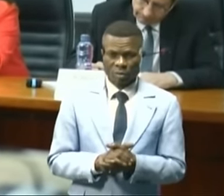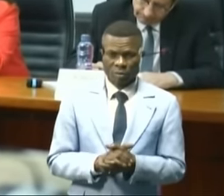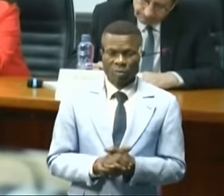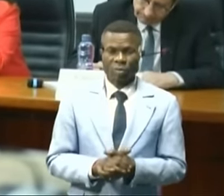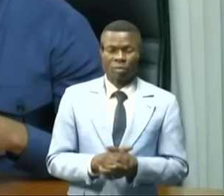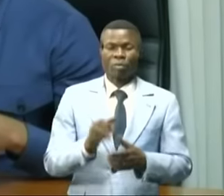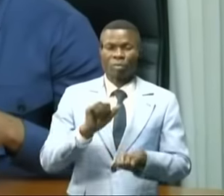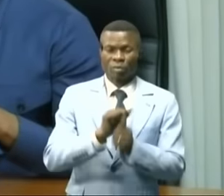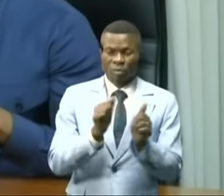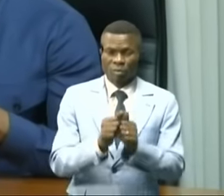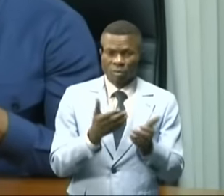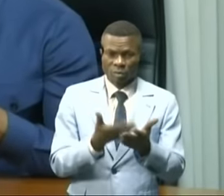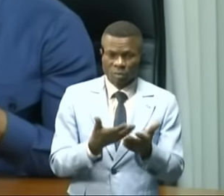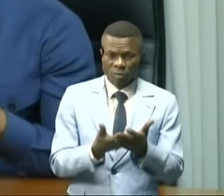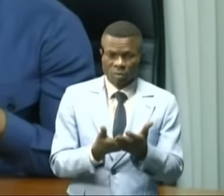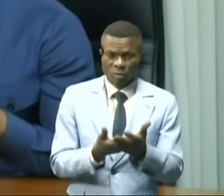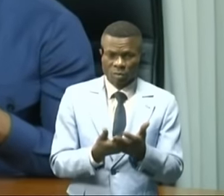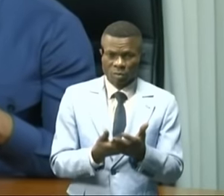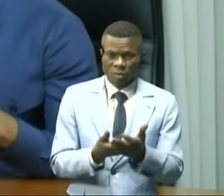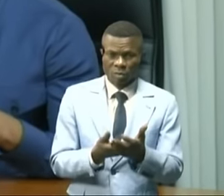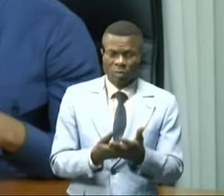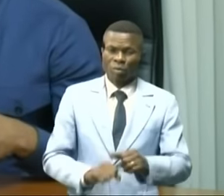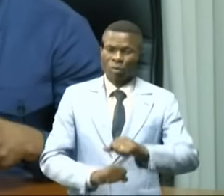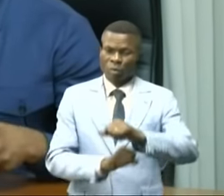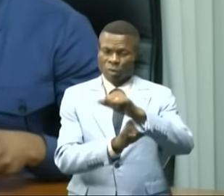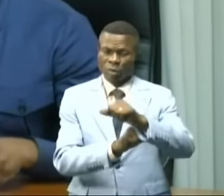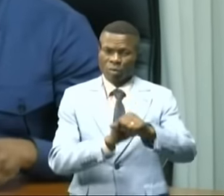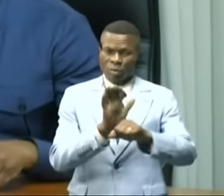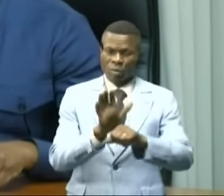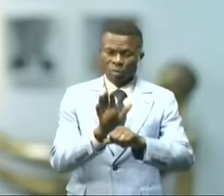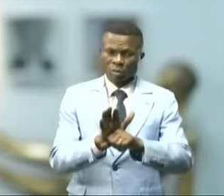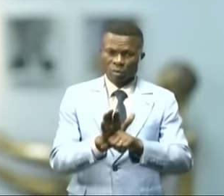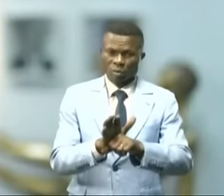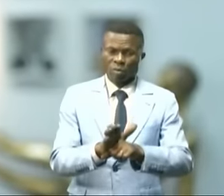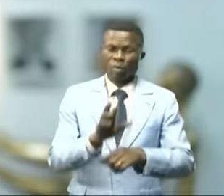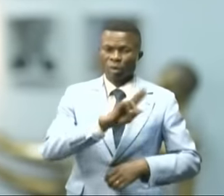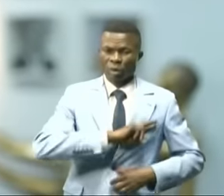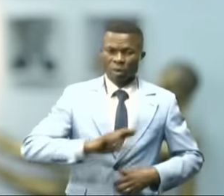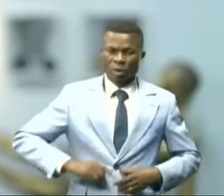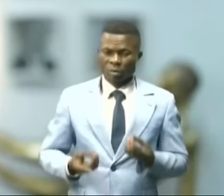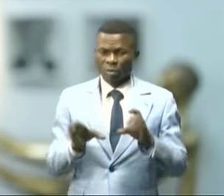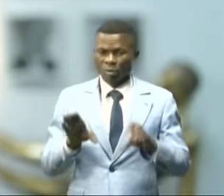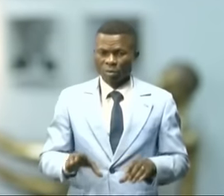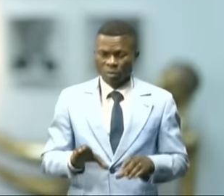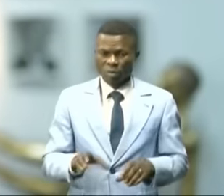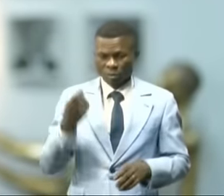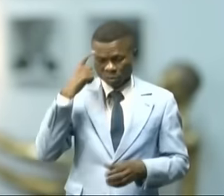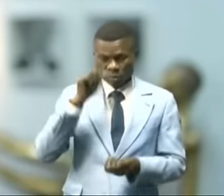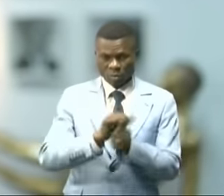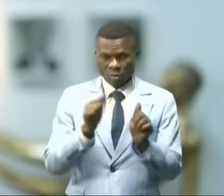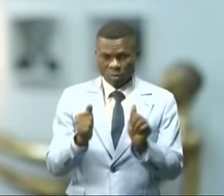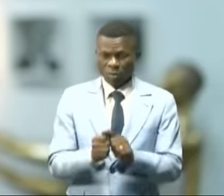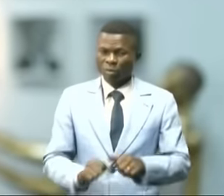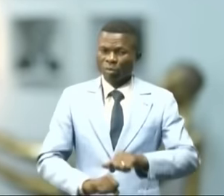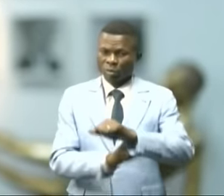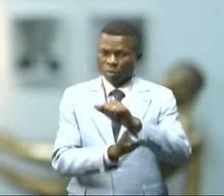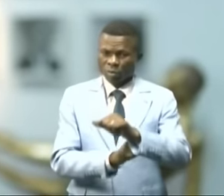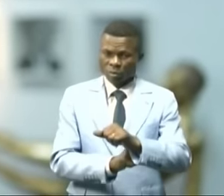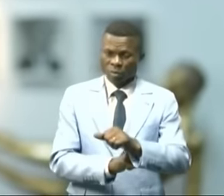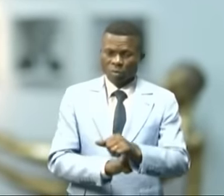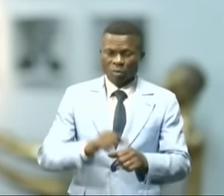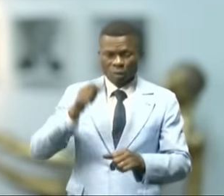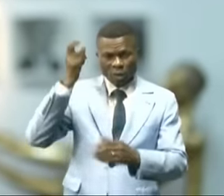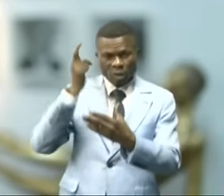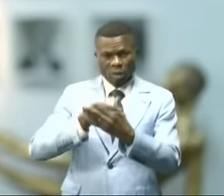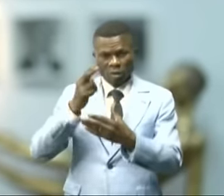provisionne le soutien pour les communautés assez vulnérables. Par exemple, le soutien psychosocial